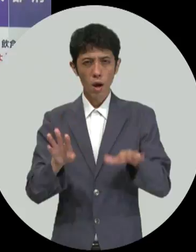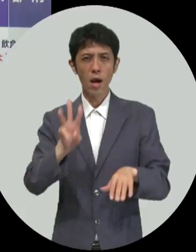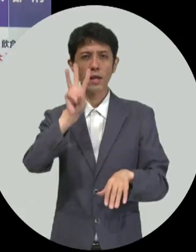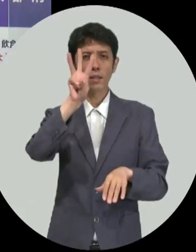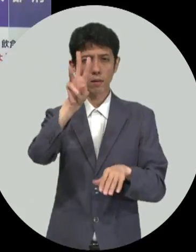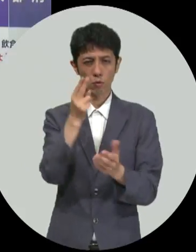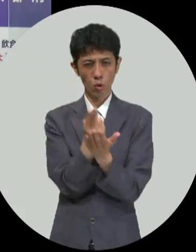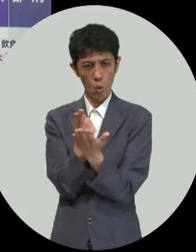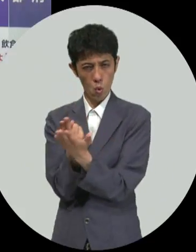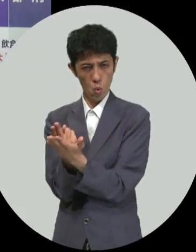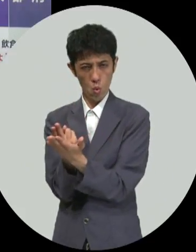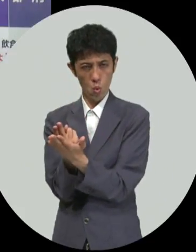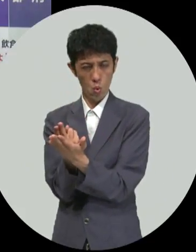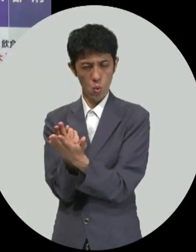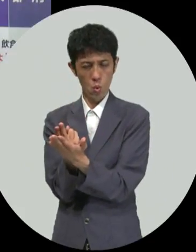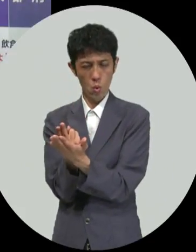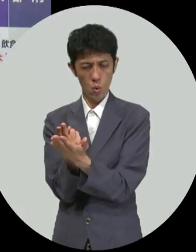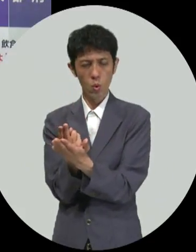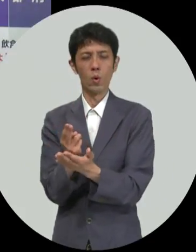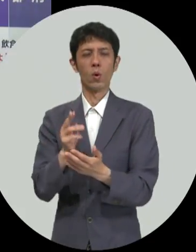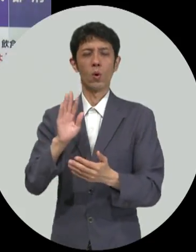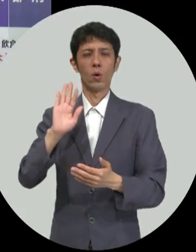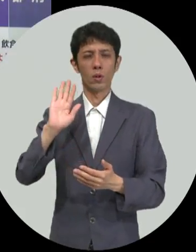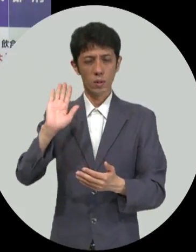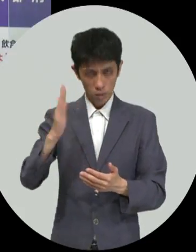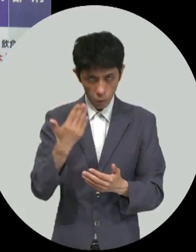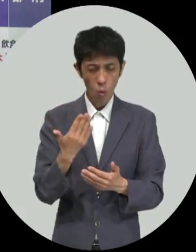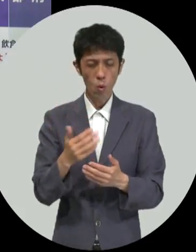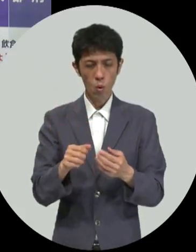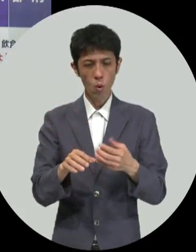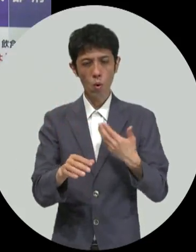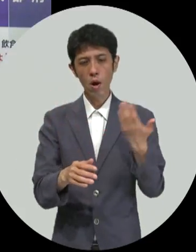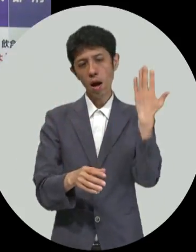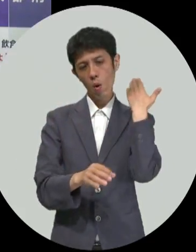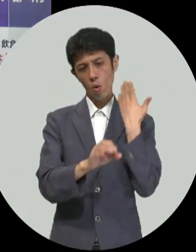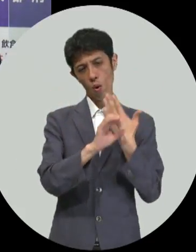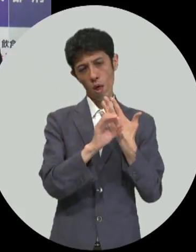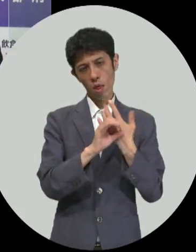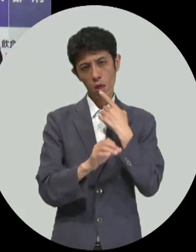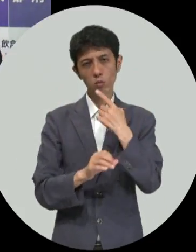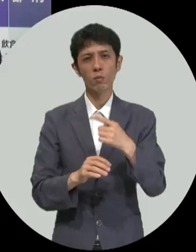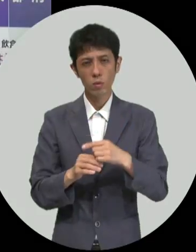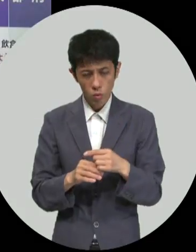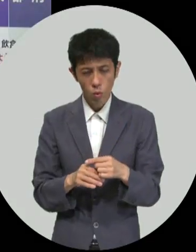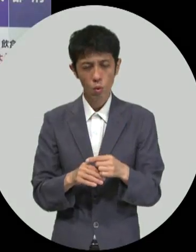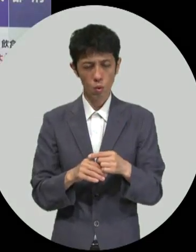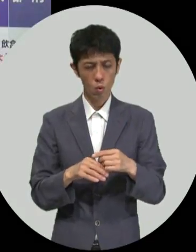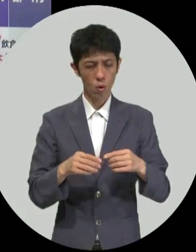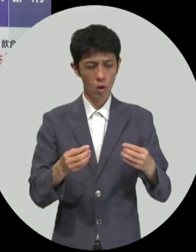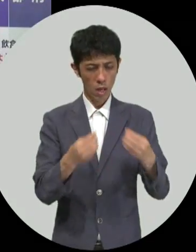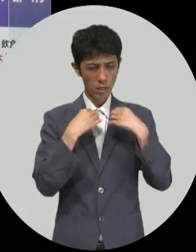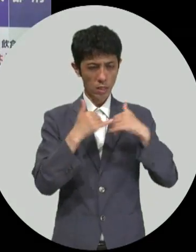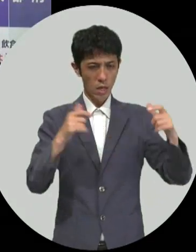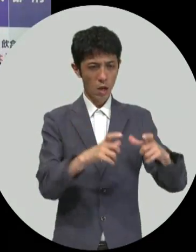床ということでございますが、ただこれも過去の例からいきますと、いずれ感染者が